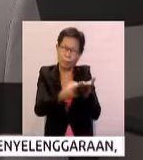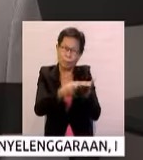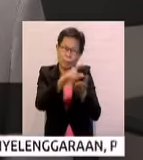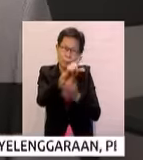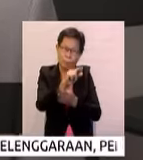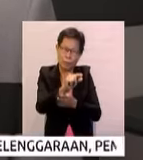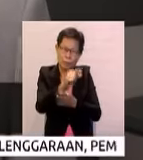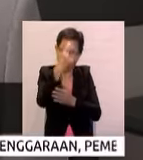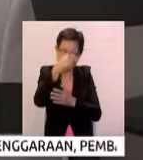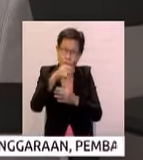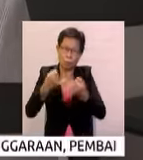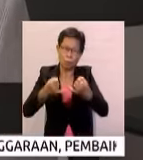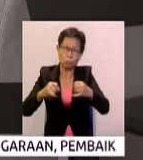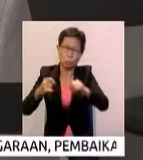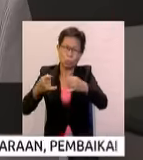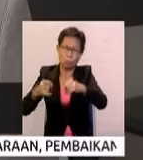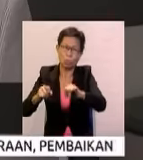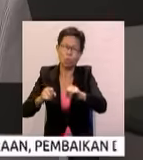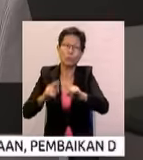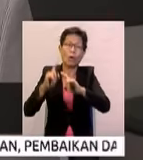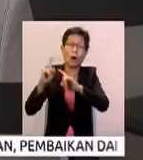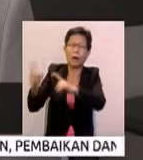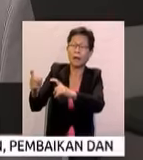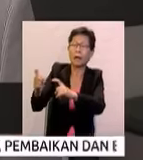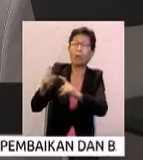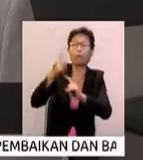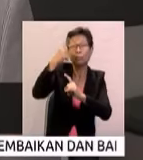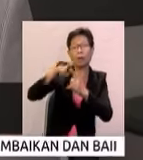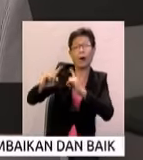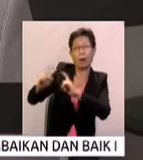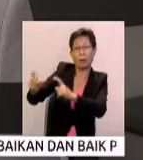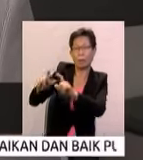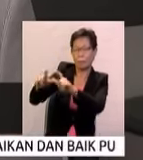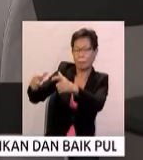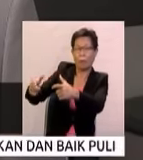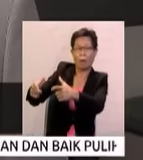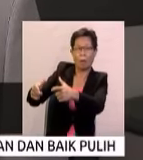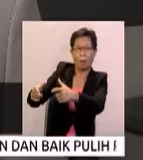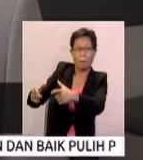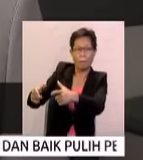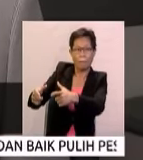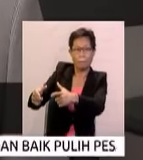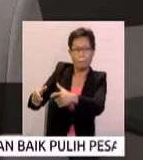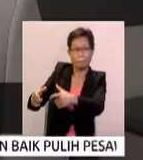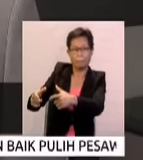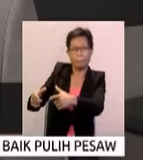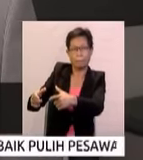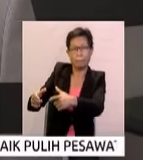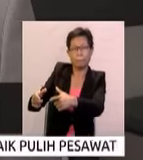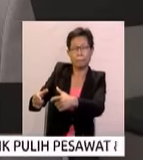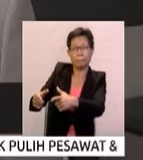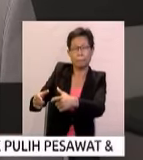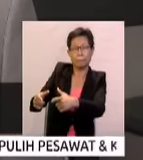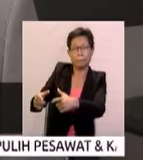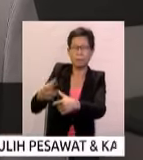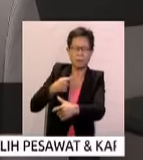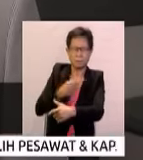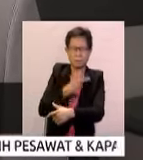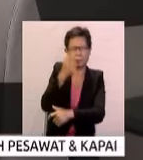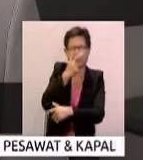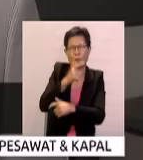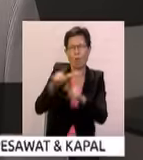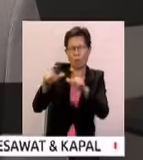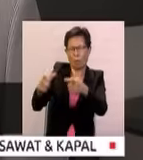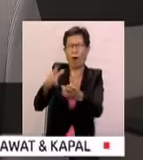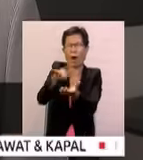tiket untuk diberikan kepada pasukan away, kita tidak mahu mana-mana pasukan